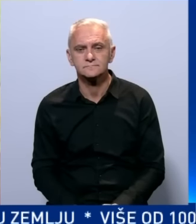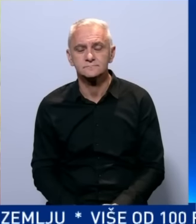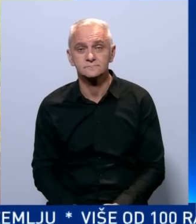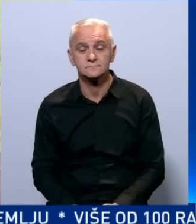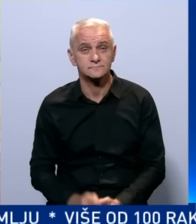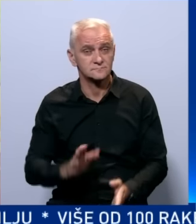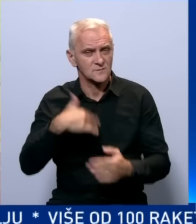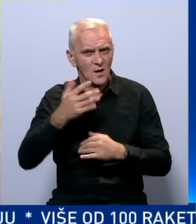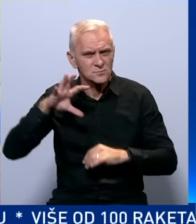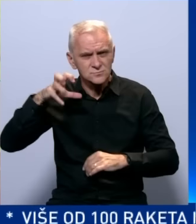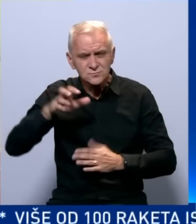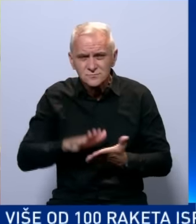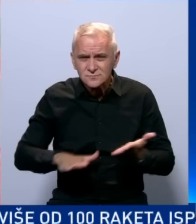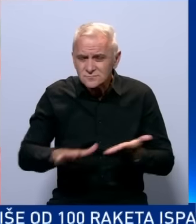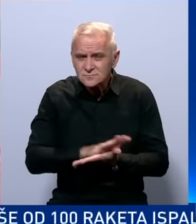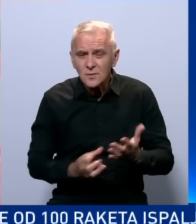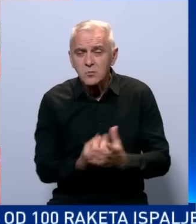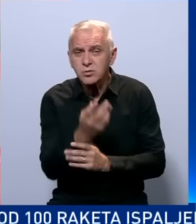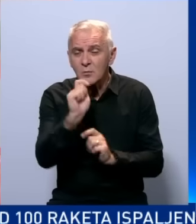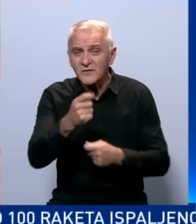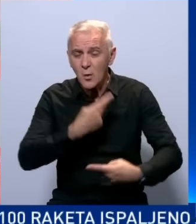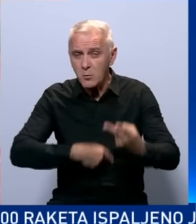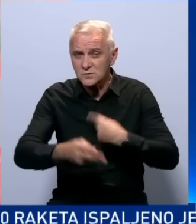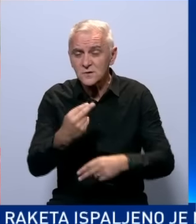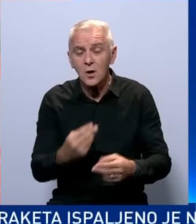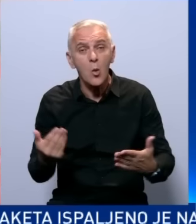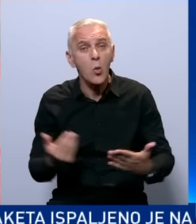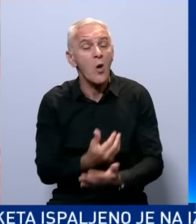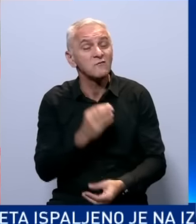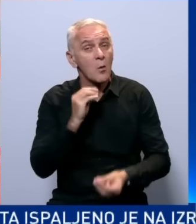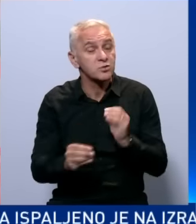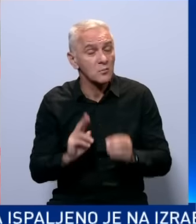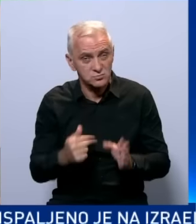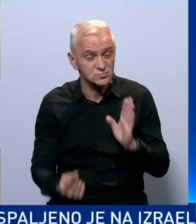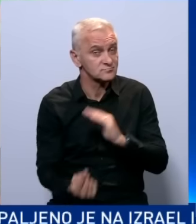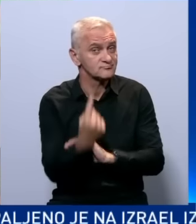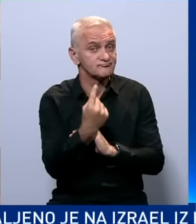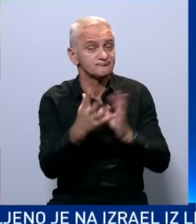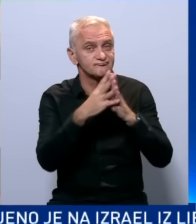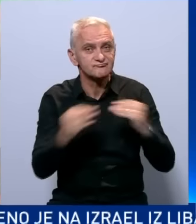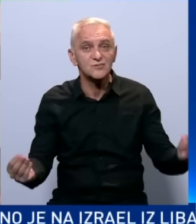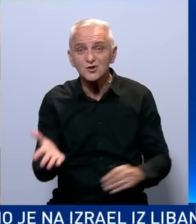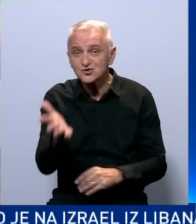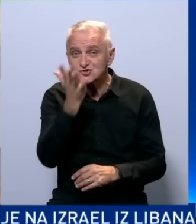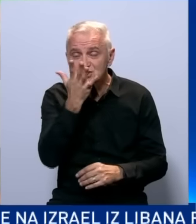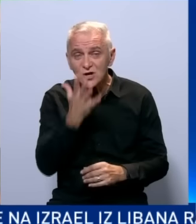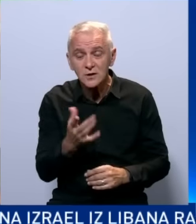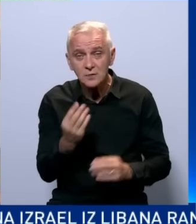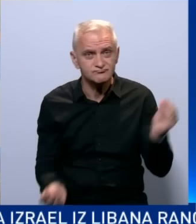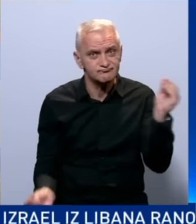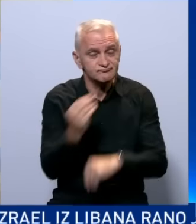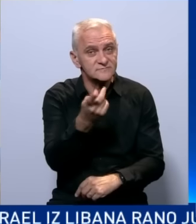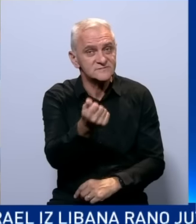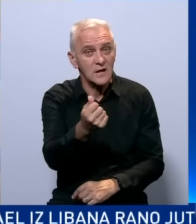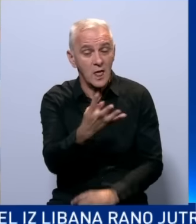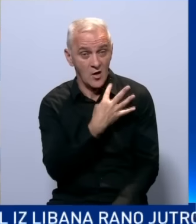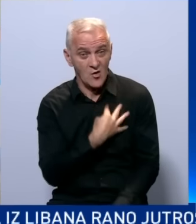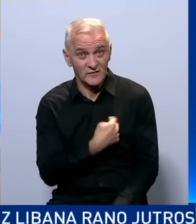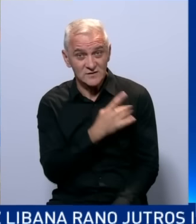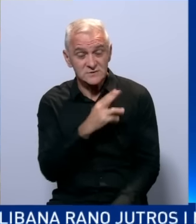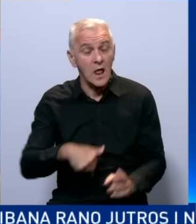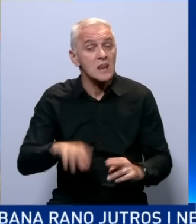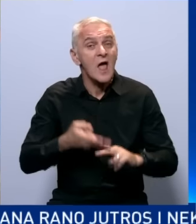Nakon što je suša opustošila poljoprivrednu proizvodnju, novi problem koji bi se mogao pojaviti je nestašica šećera i rast cijena, jer u susjednoj Hrvatskoj, od koje